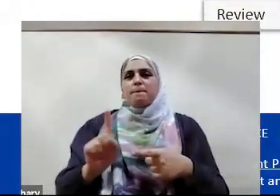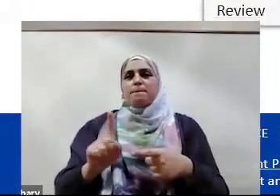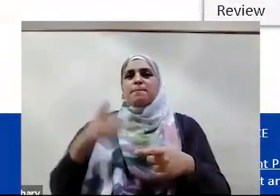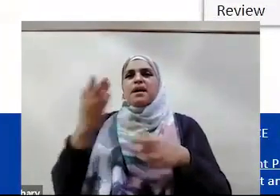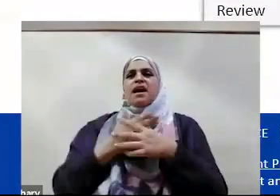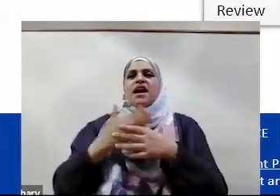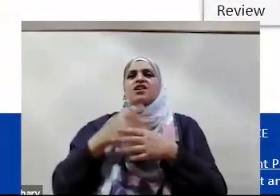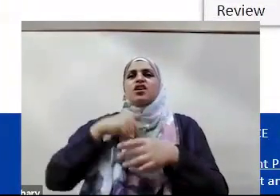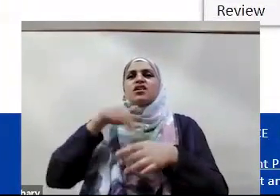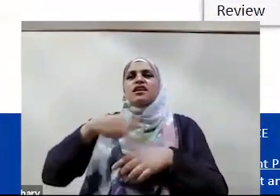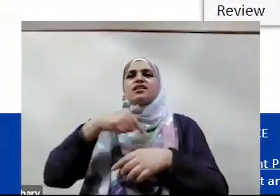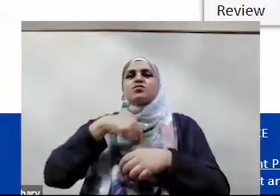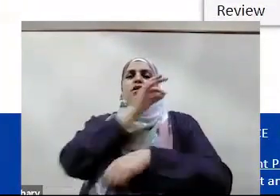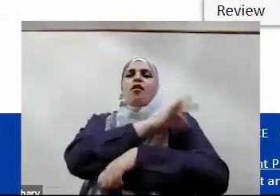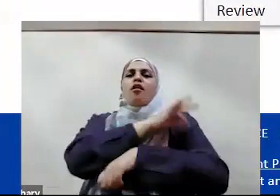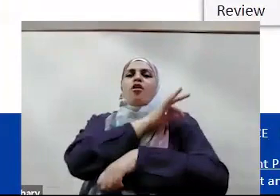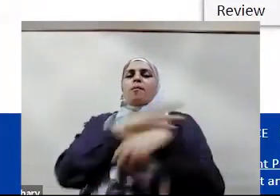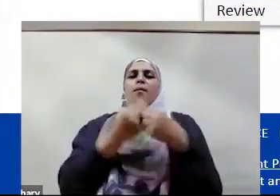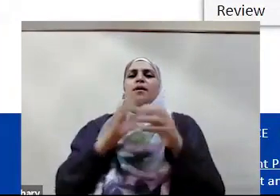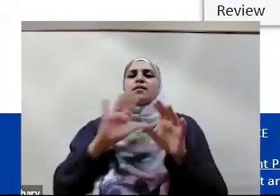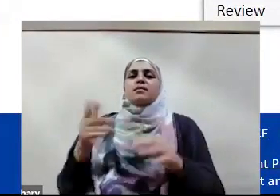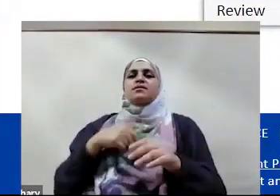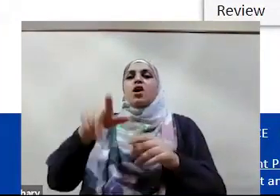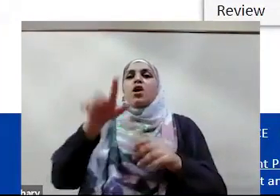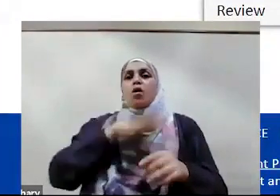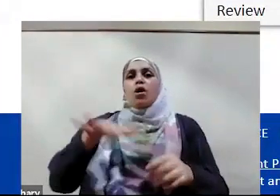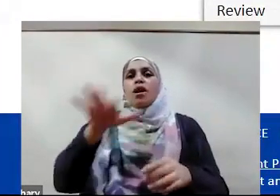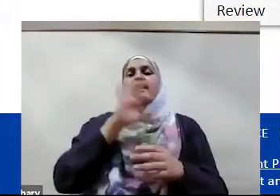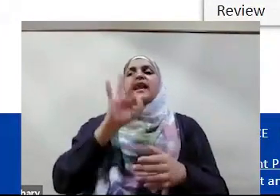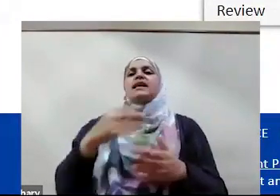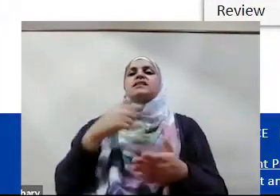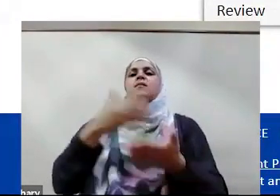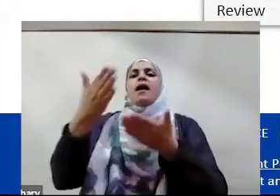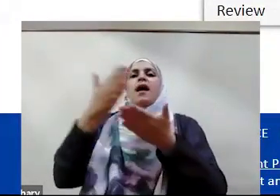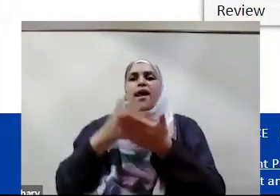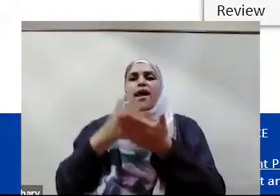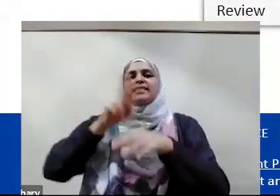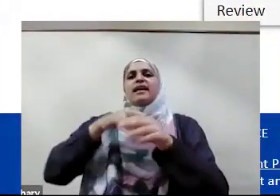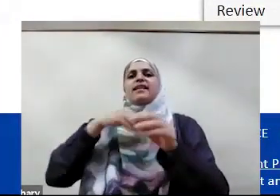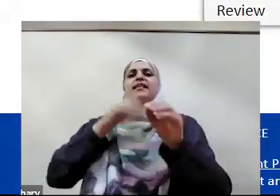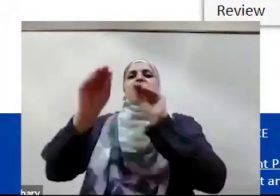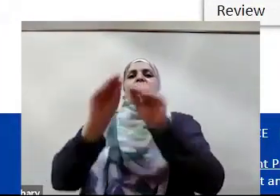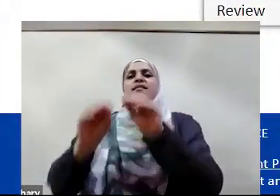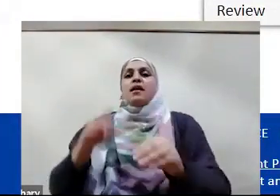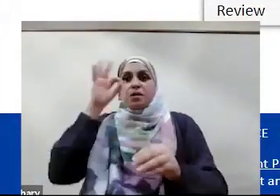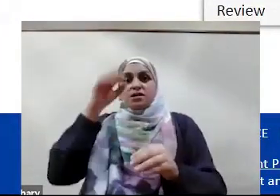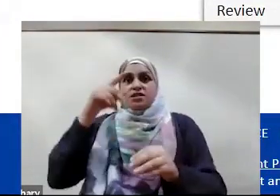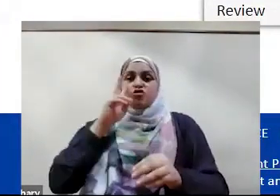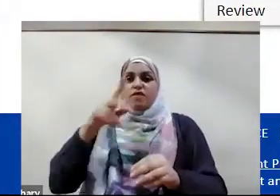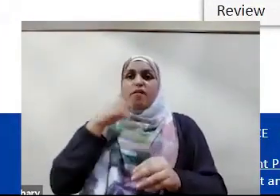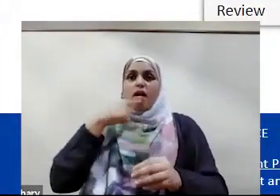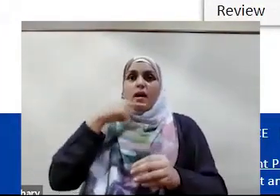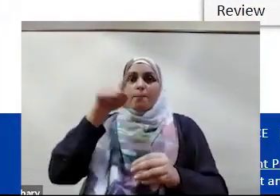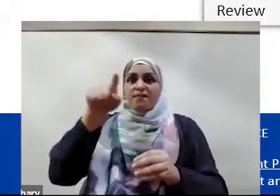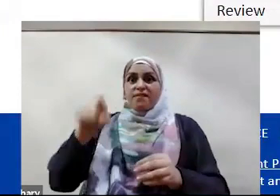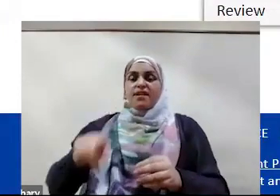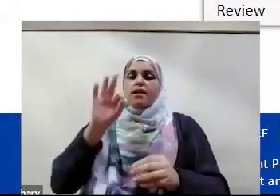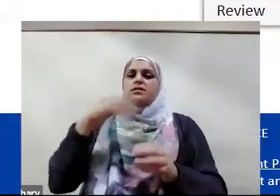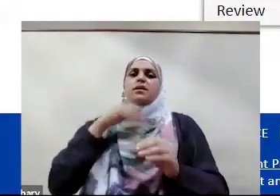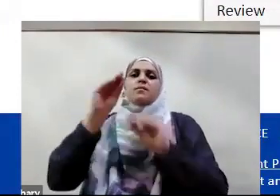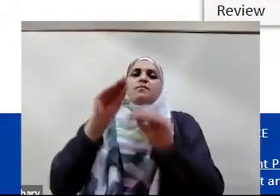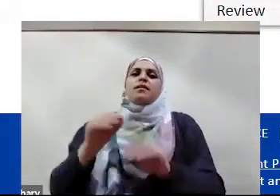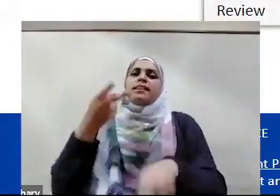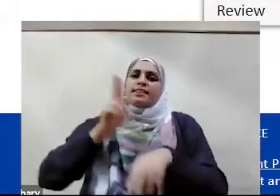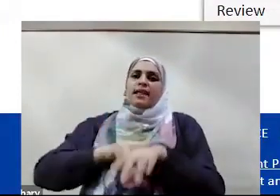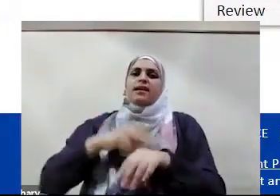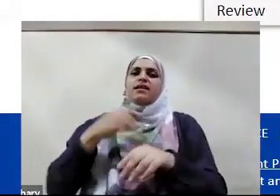مع بعض، فكل الحاجات دي أنا لازم أرجع إن أنا أملاها قبل ما أقدر إن أنا أسلم الأبليكيشن بتاعي، لأن أنا مجرد